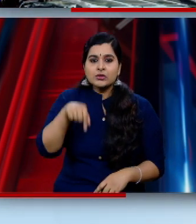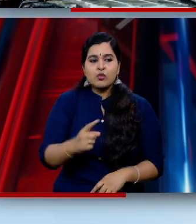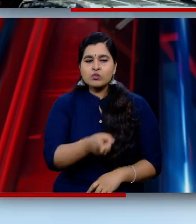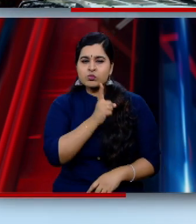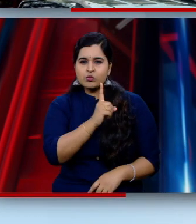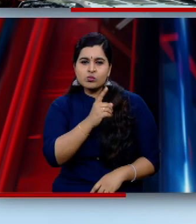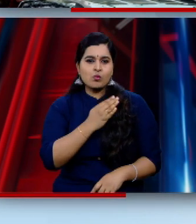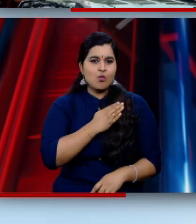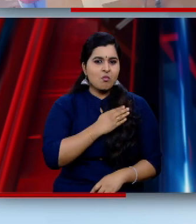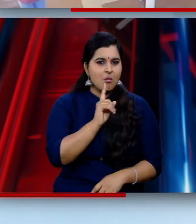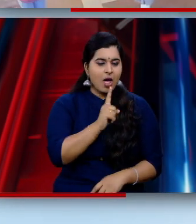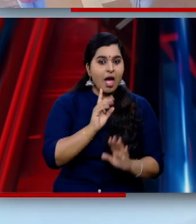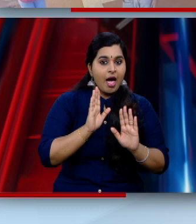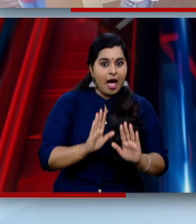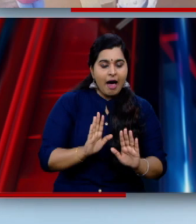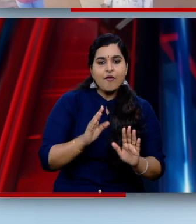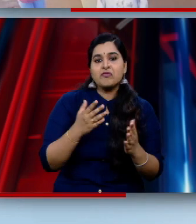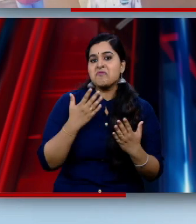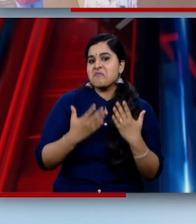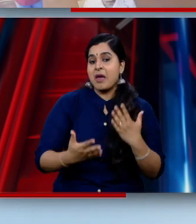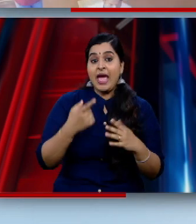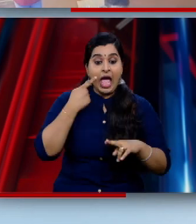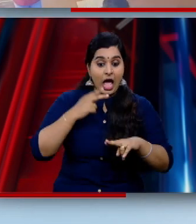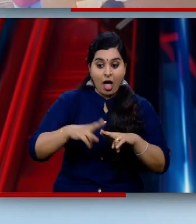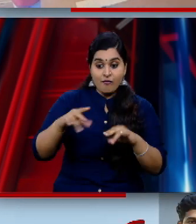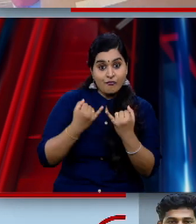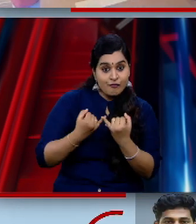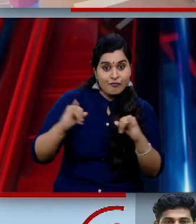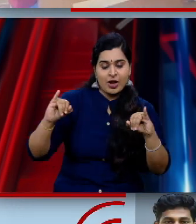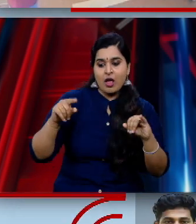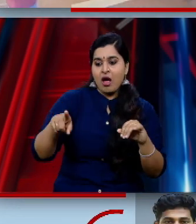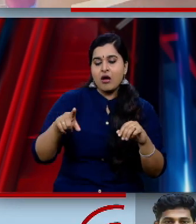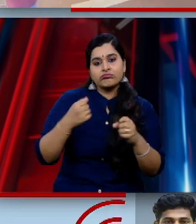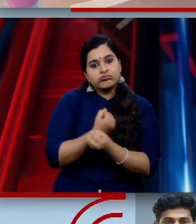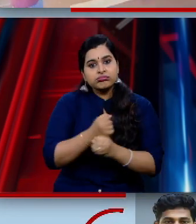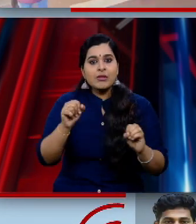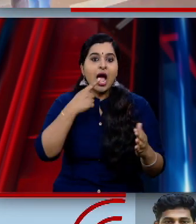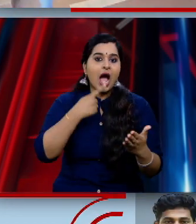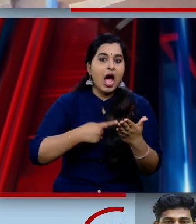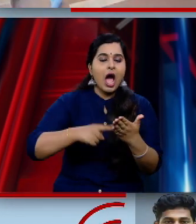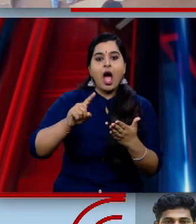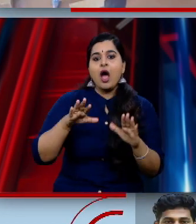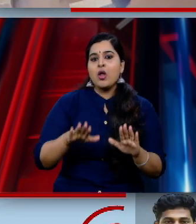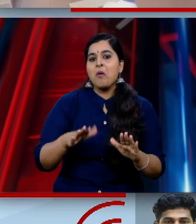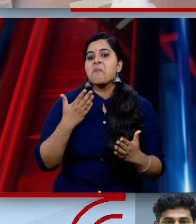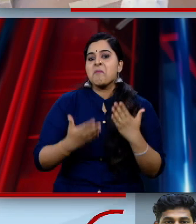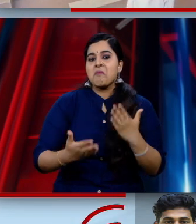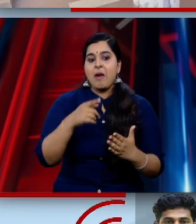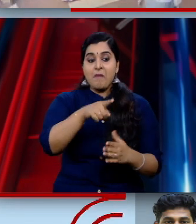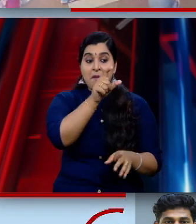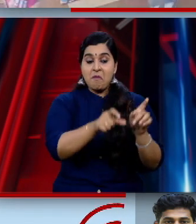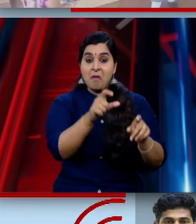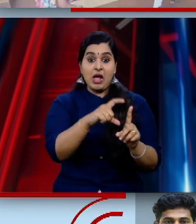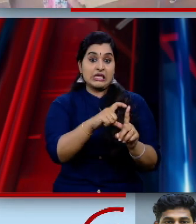അത്തരത്തിൽ അവർ സ്വാധീനമുള്ളവരാണ്, അതുകൊണ്ട് ഒരു തരത്തിലും ജാമ്യം നൽകരുതെന്നും അവർ വാദിച്ചു. പ്രോസിക്യൂഷനും ഈ ആവശ്യം തന്നെയാണ് ഉന്നയിച്ചത്. പക്ഷേ പ്രതിഭാഗം പറഞ്ഞത് ഈ